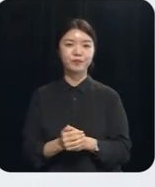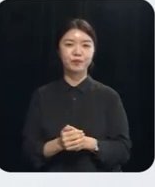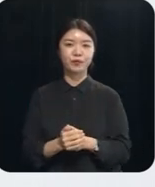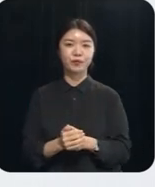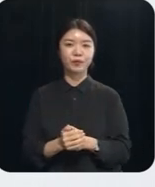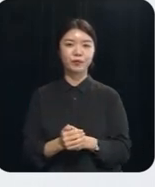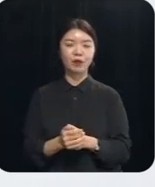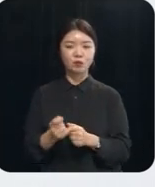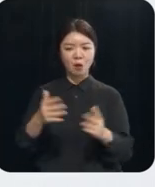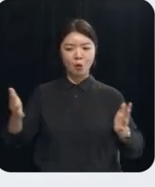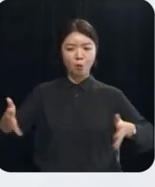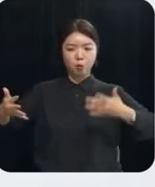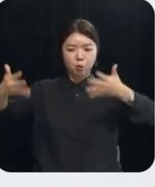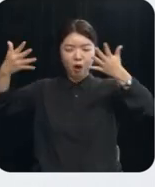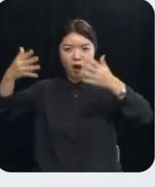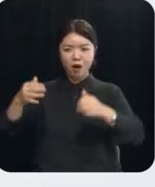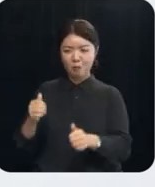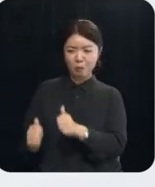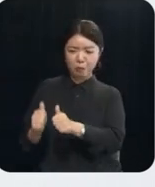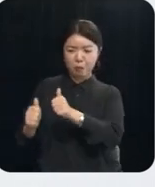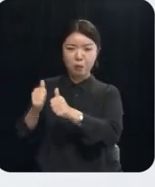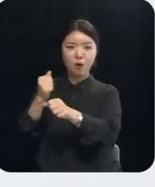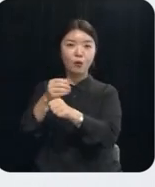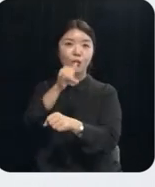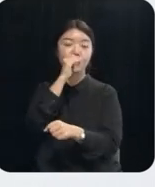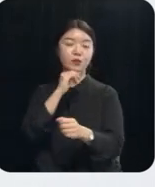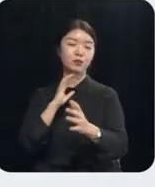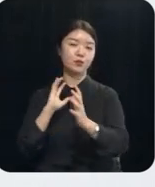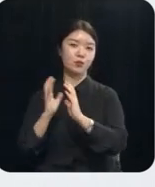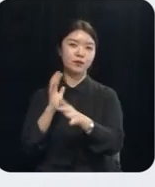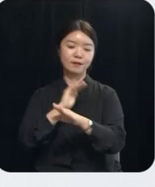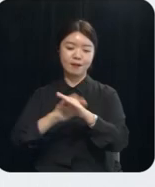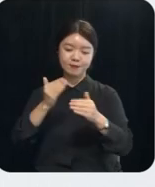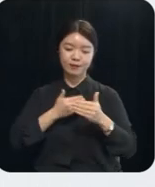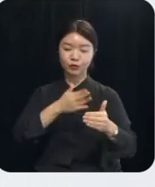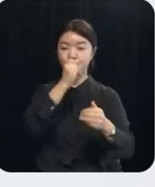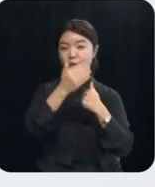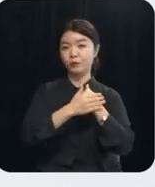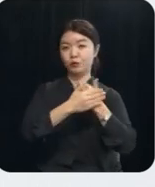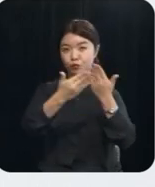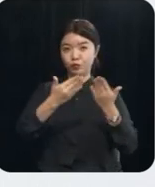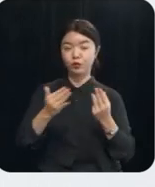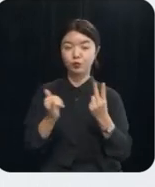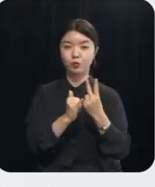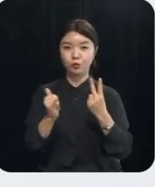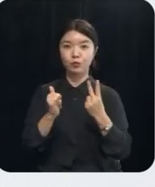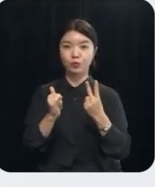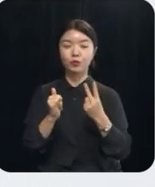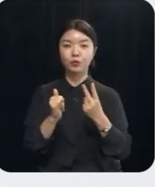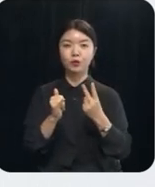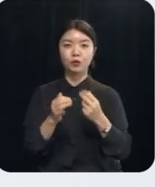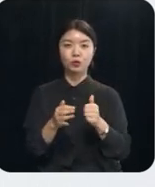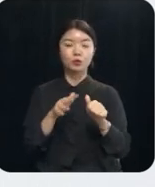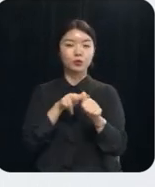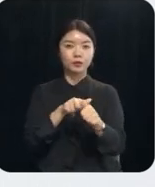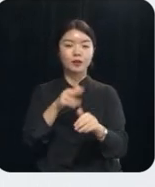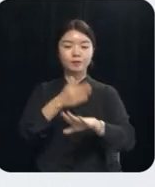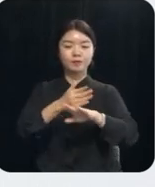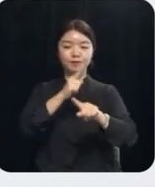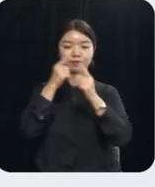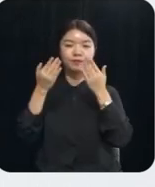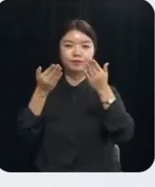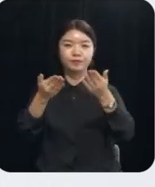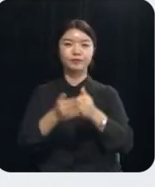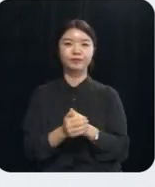이제 과열되고 또 치열한 양상을 보였던 토론이 또 원활하게 진행될 수 있게 협조해 주신 두 후보께 진심으로 감사의 말씀을